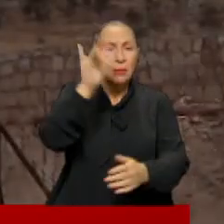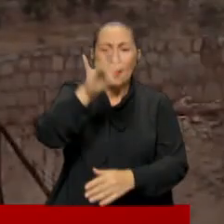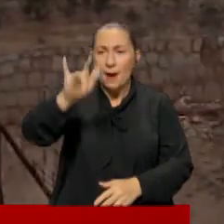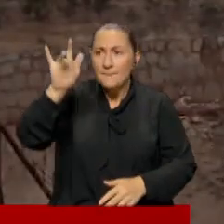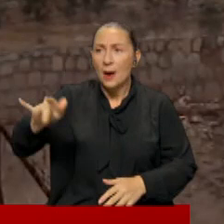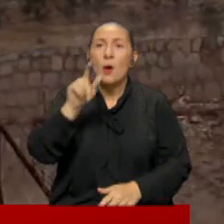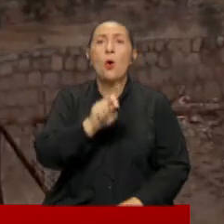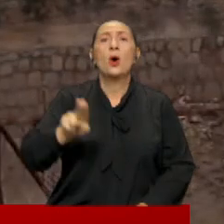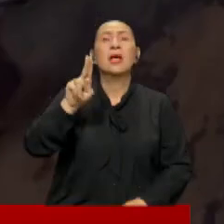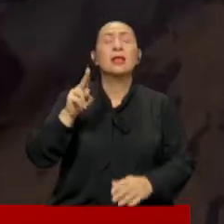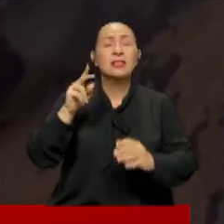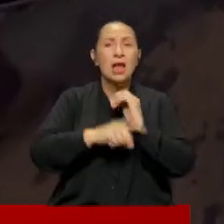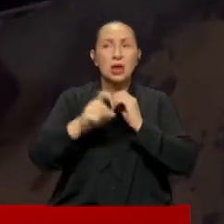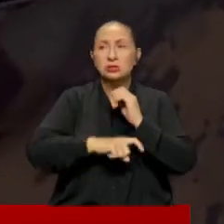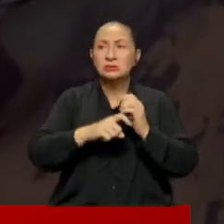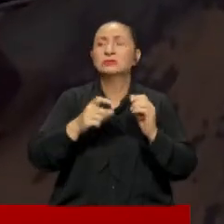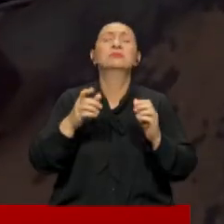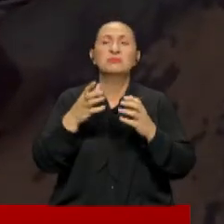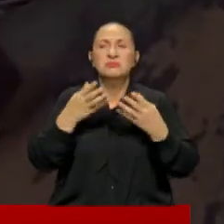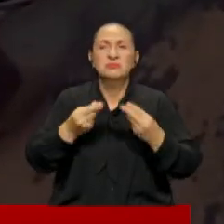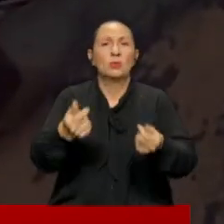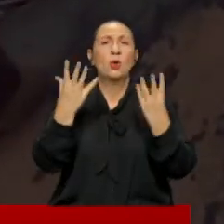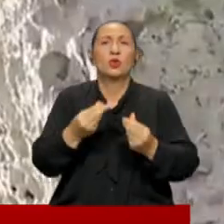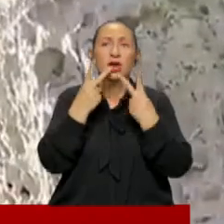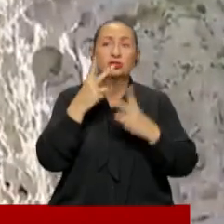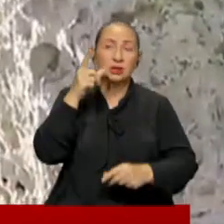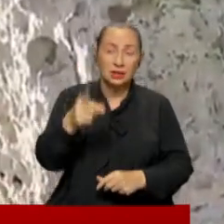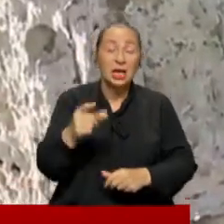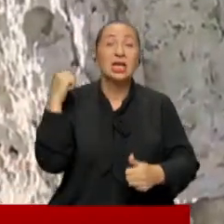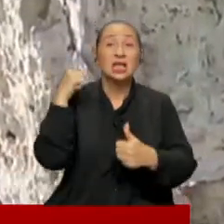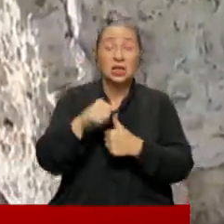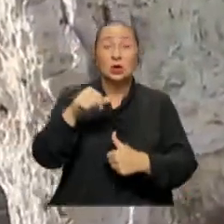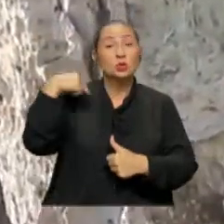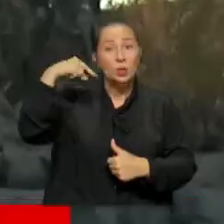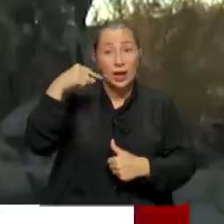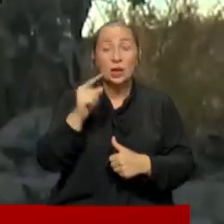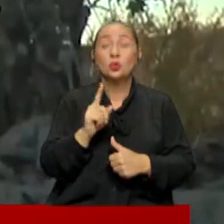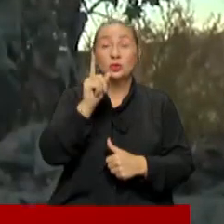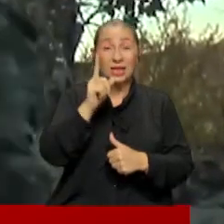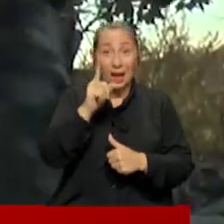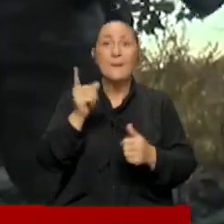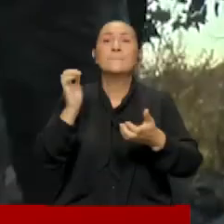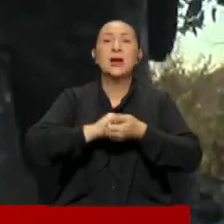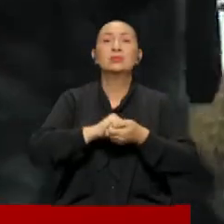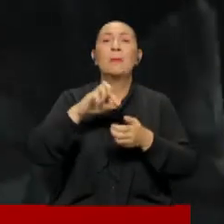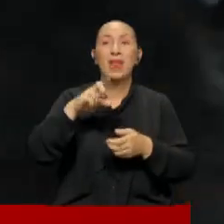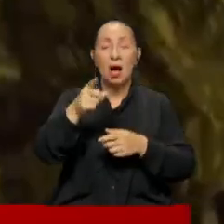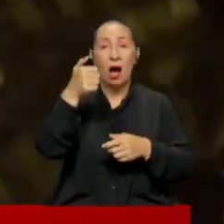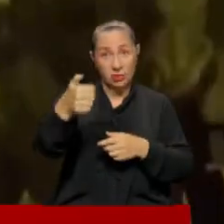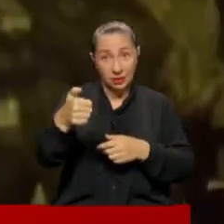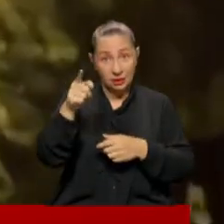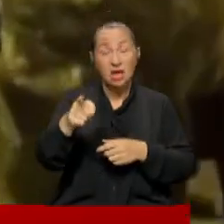vurulduğunu, 17 teröristin de etkisiz hale getirildiğini açıkladı. Yine Suriye'nin kuzeyindeki Barış Pınarı Harekatı bölgesinde